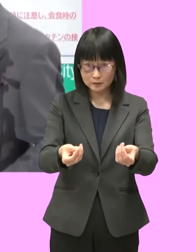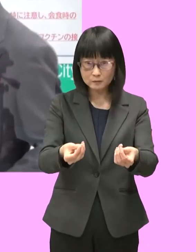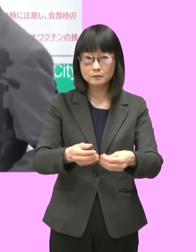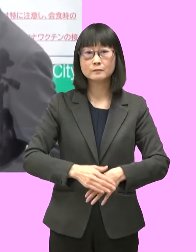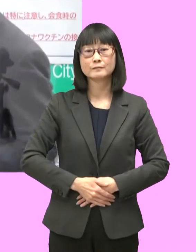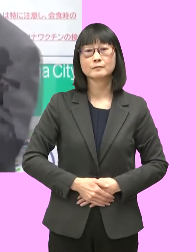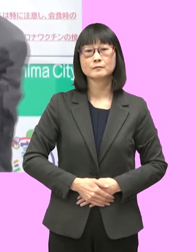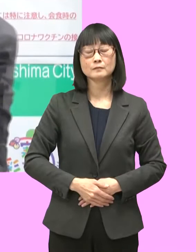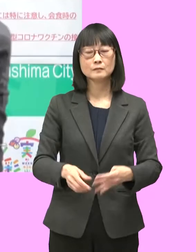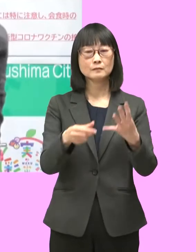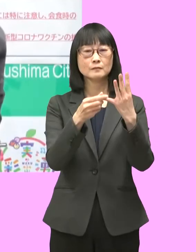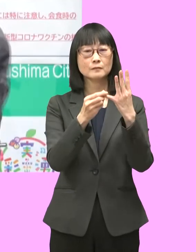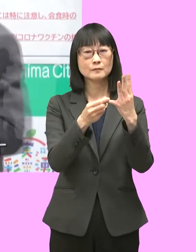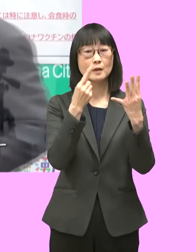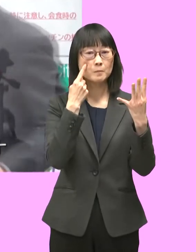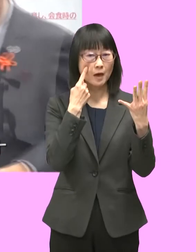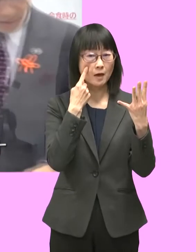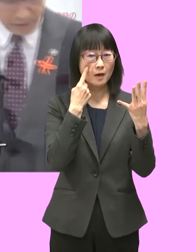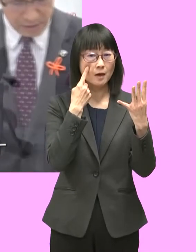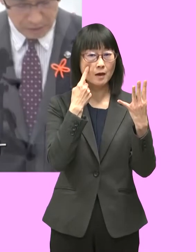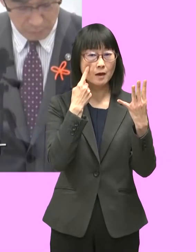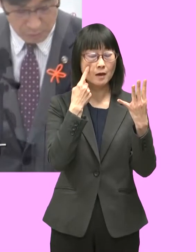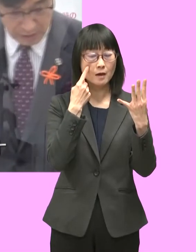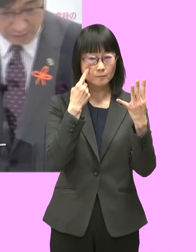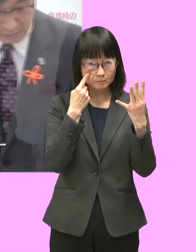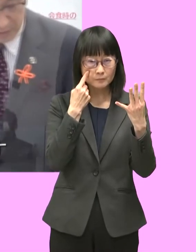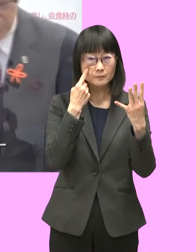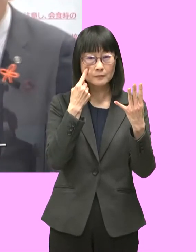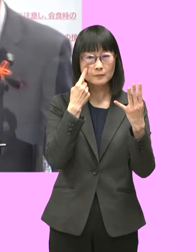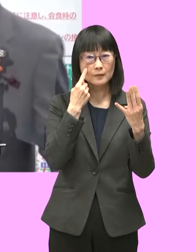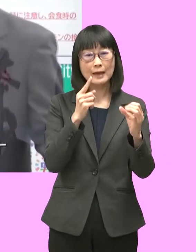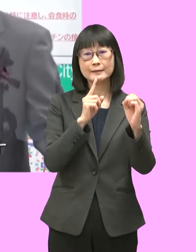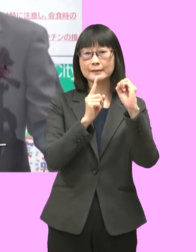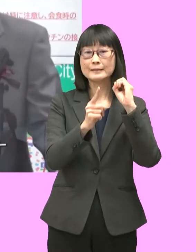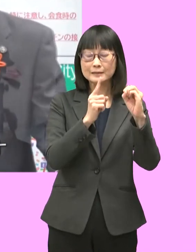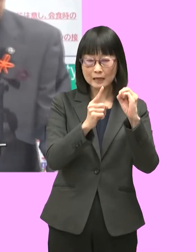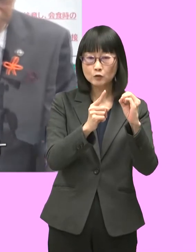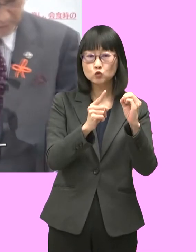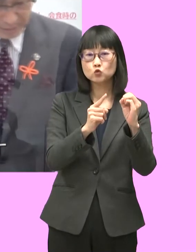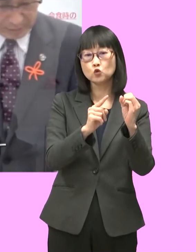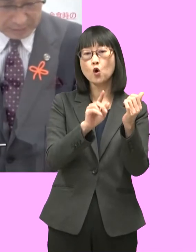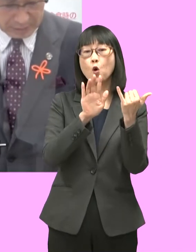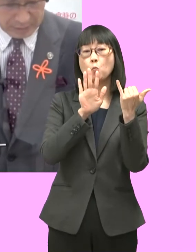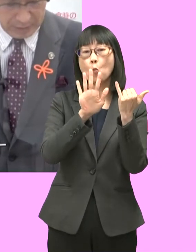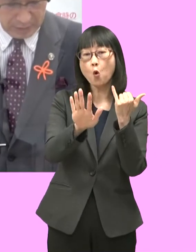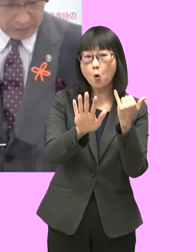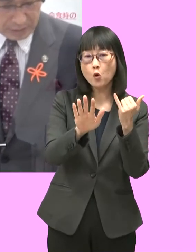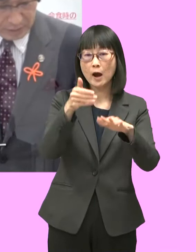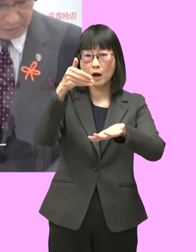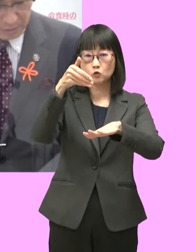続いて4点目です。デジタル防災訓練を配信しますというものであります。